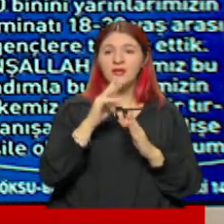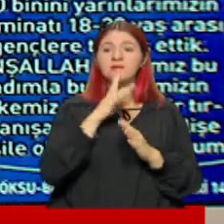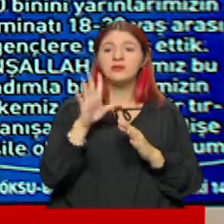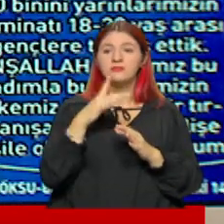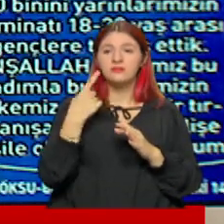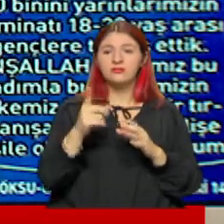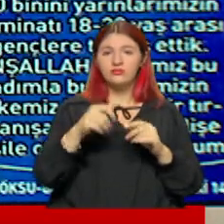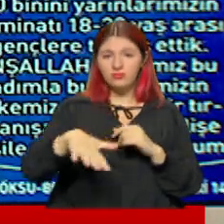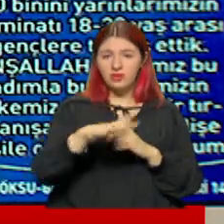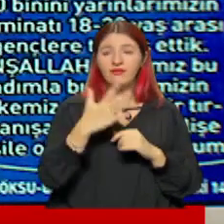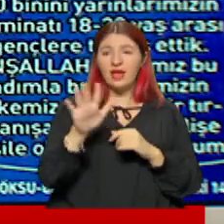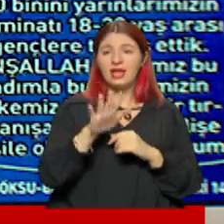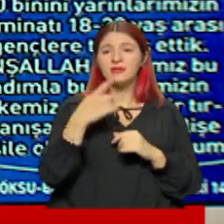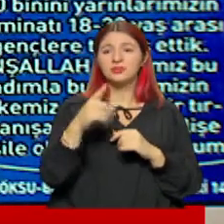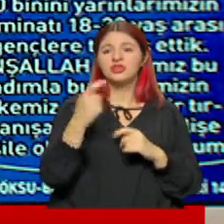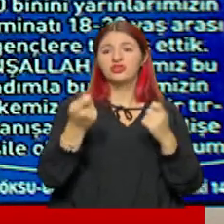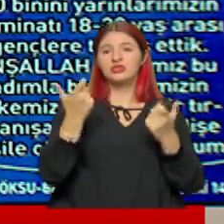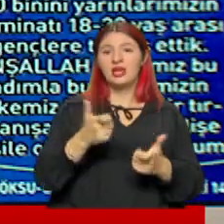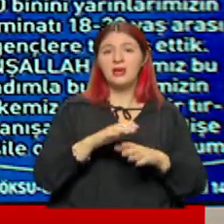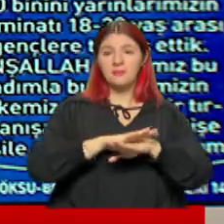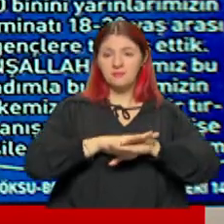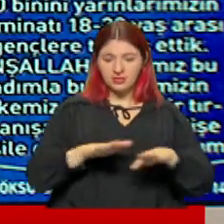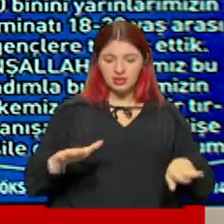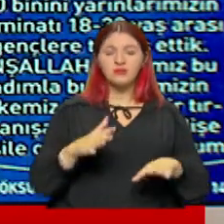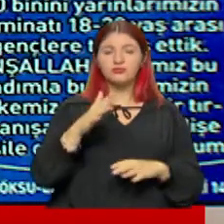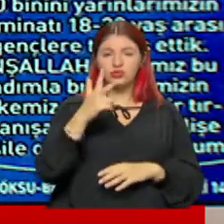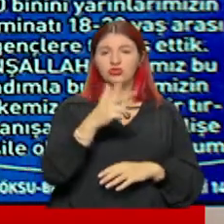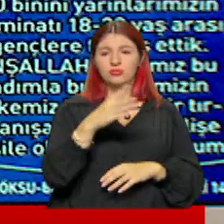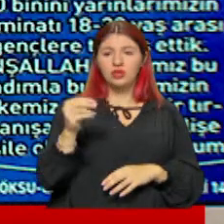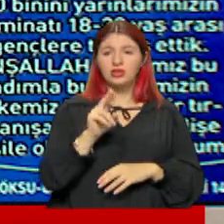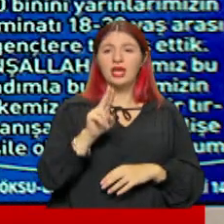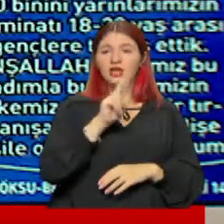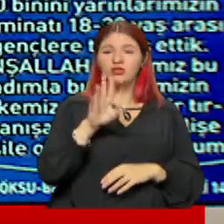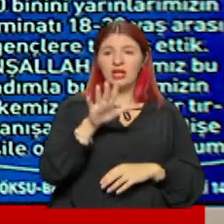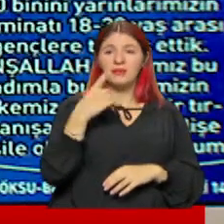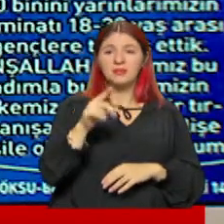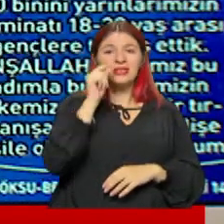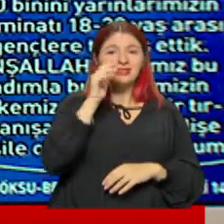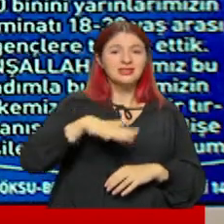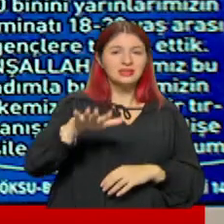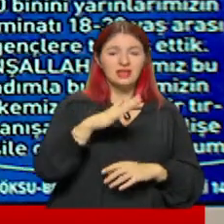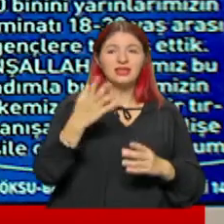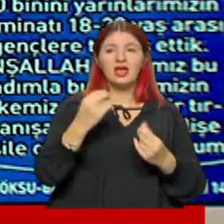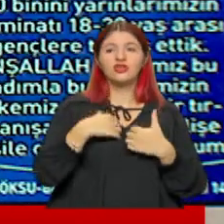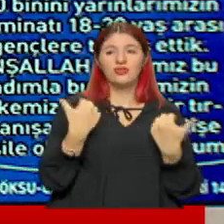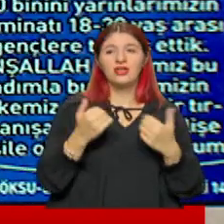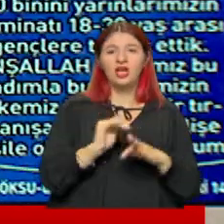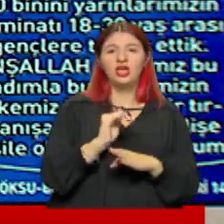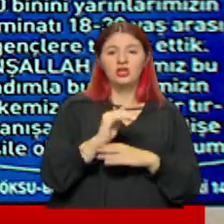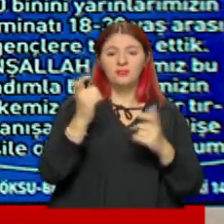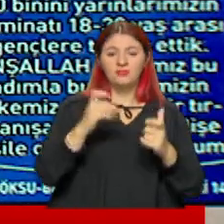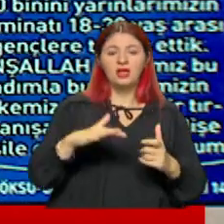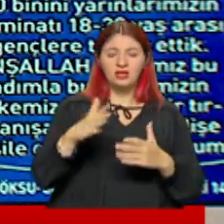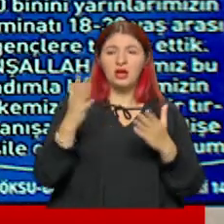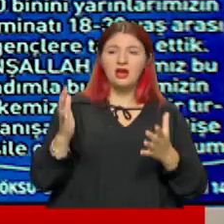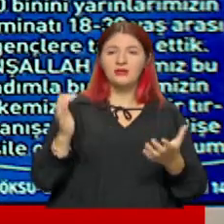250.000 arsa ve 50.000 işyeri bittiğinde 3750000 insanımızı daha güvenli yaşam